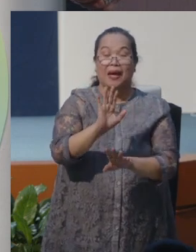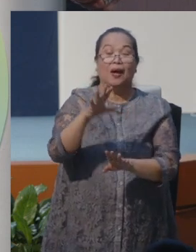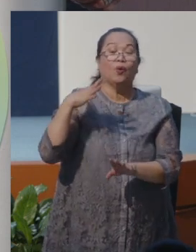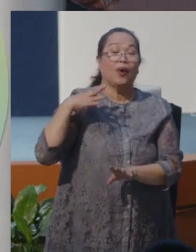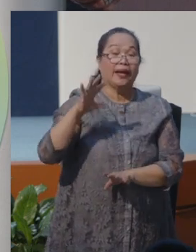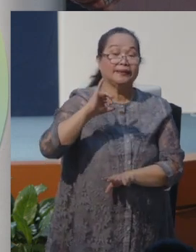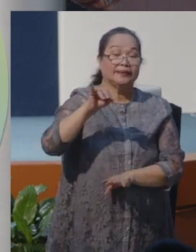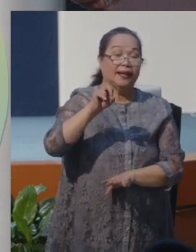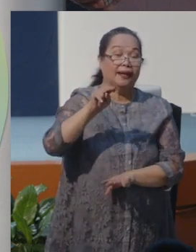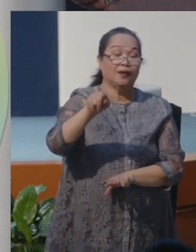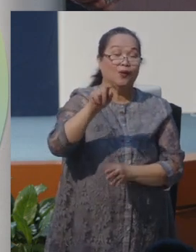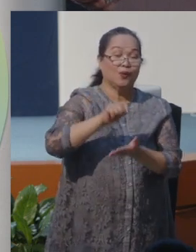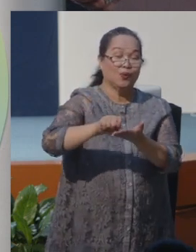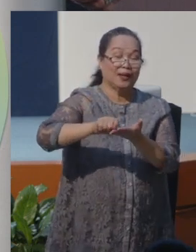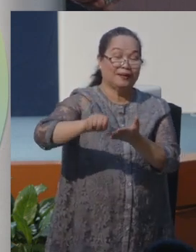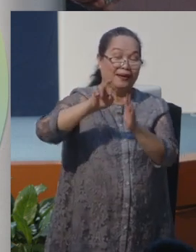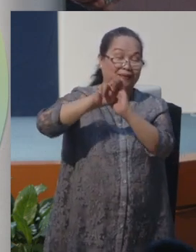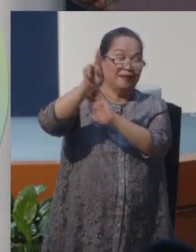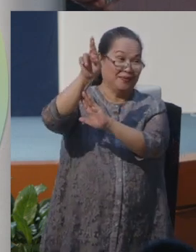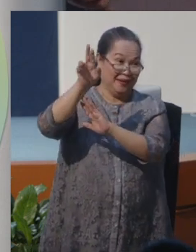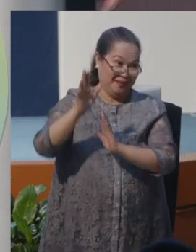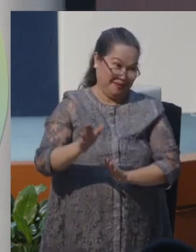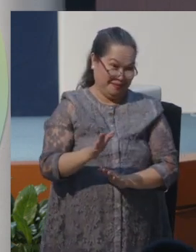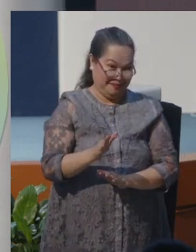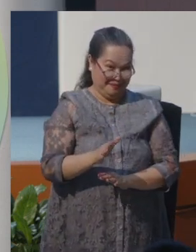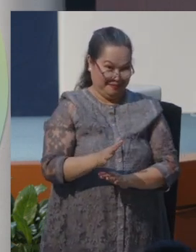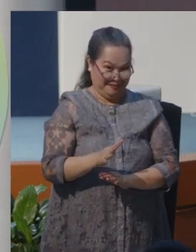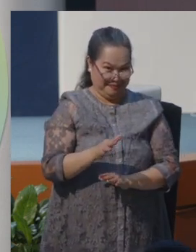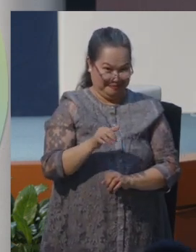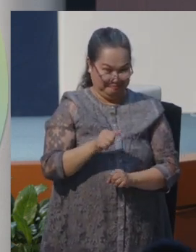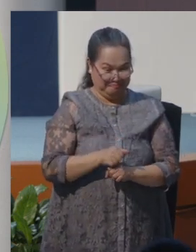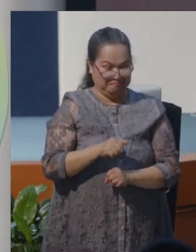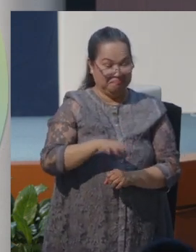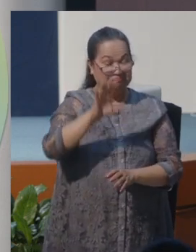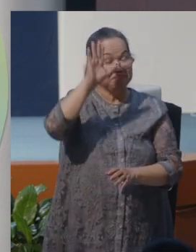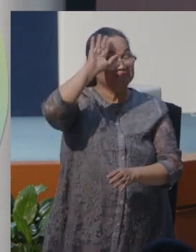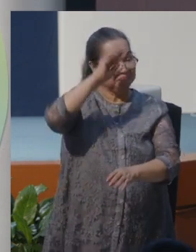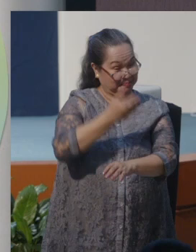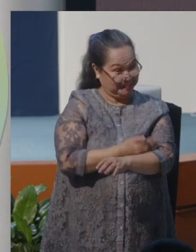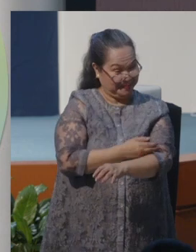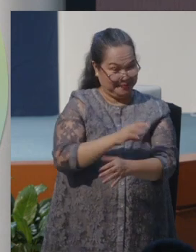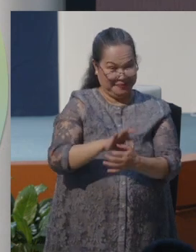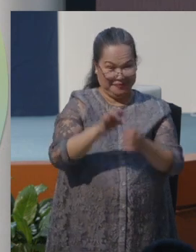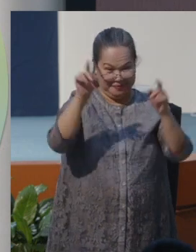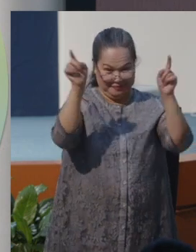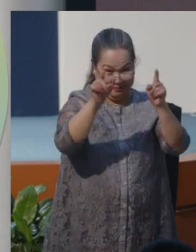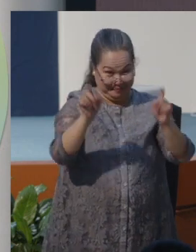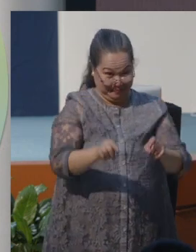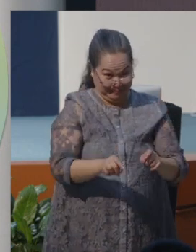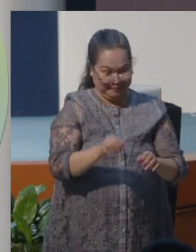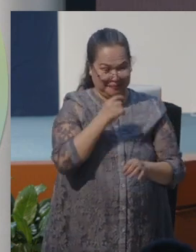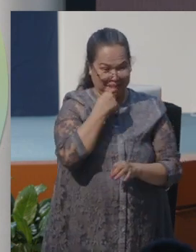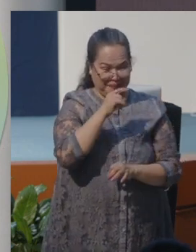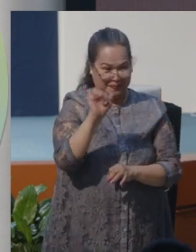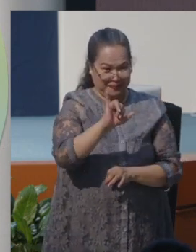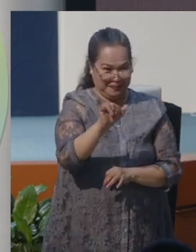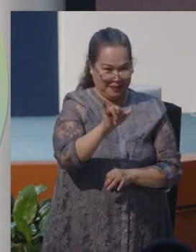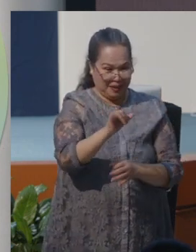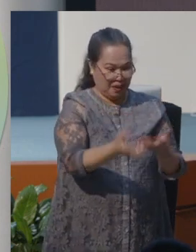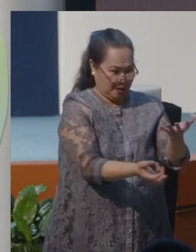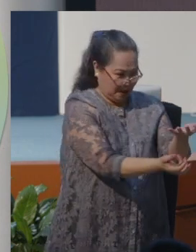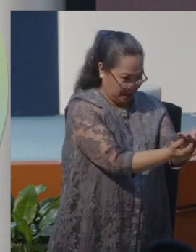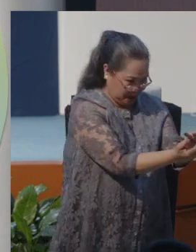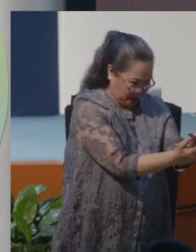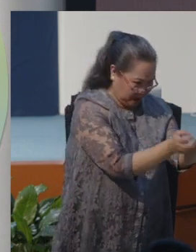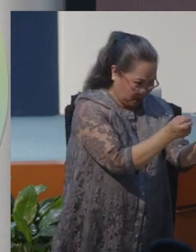pa ako ipasusulat sa iyo. So ang isang son of thunder, kahit na ginawang hot pot,